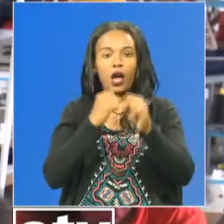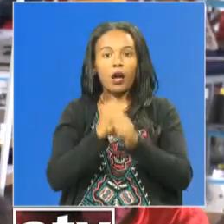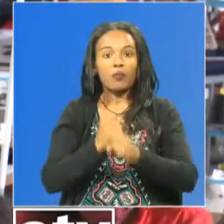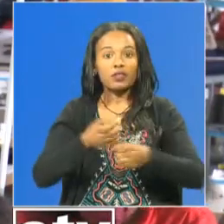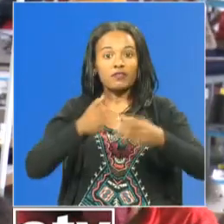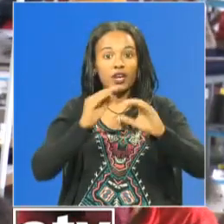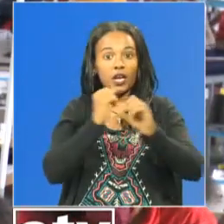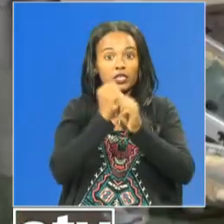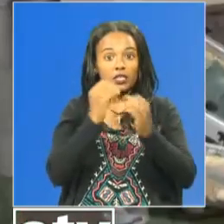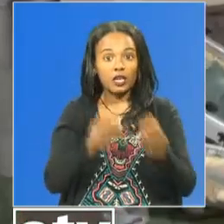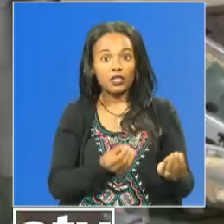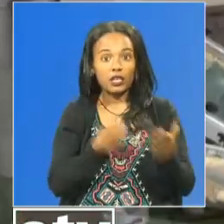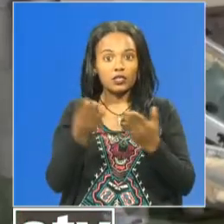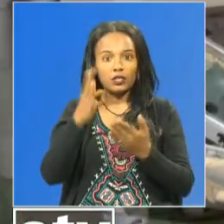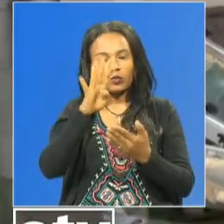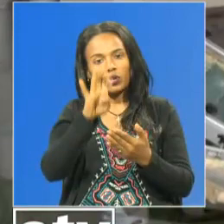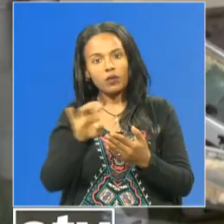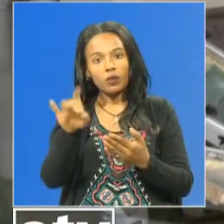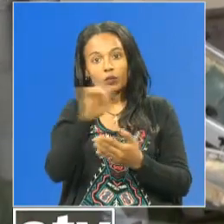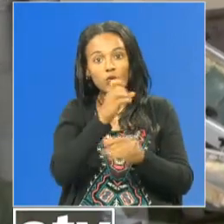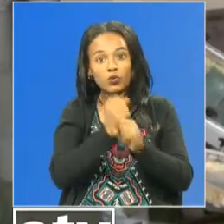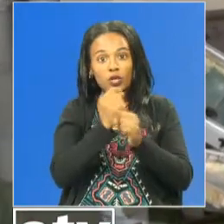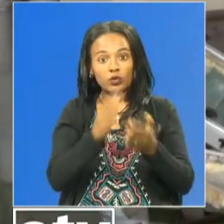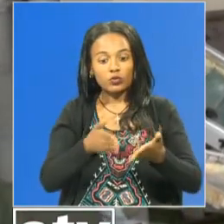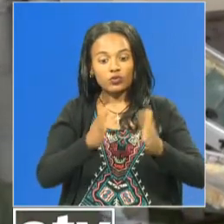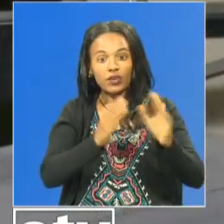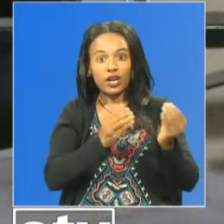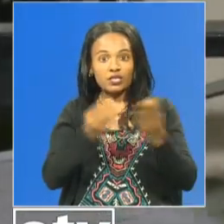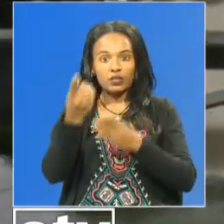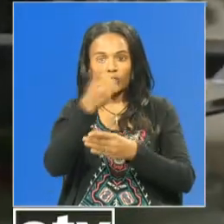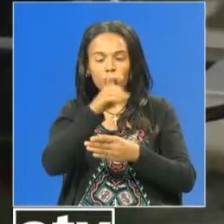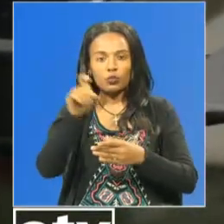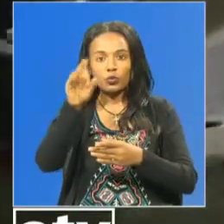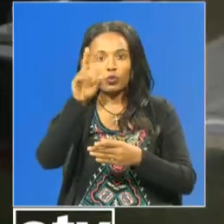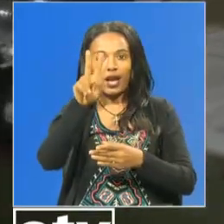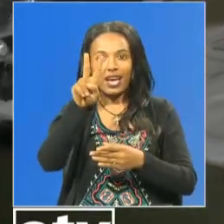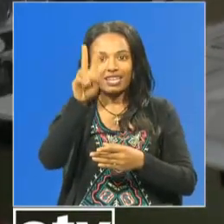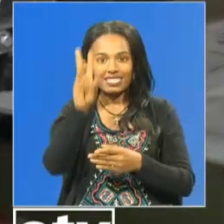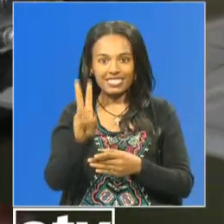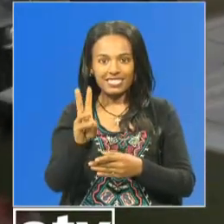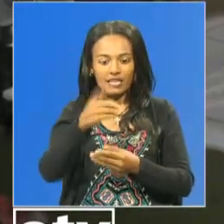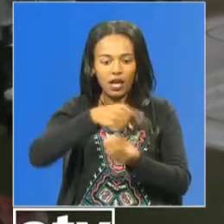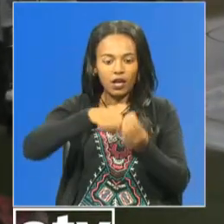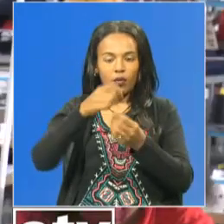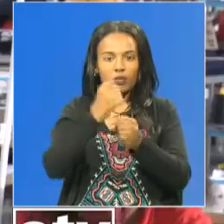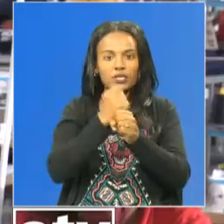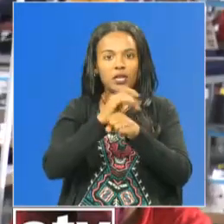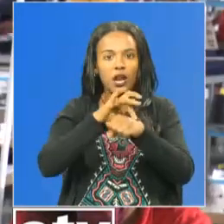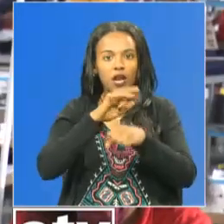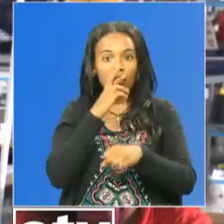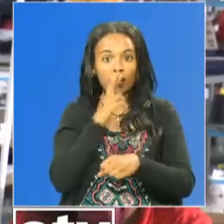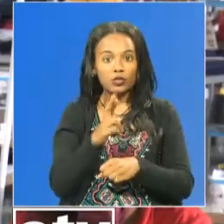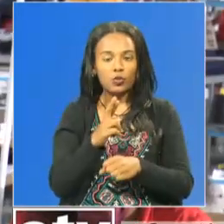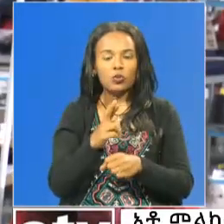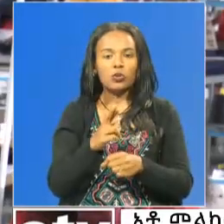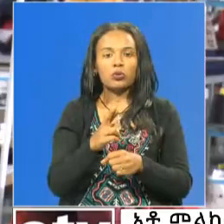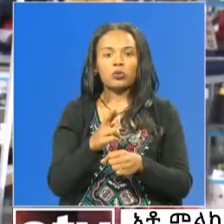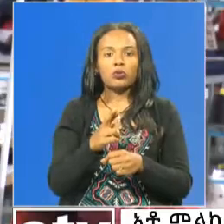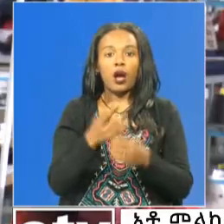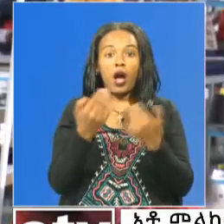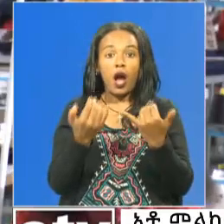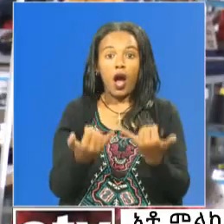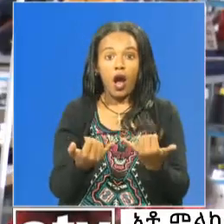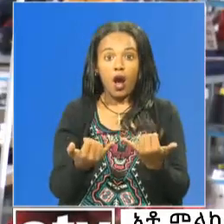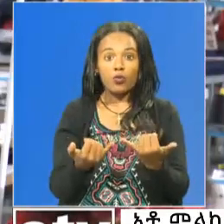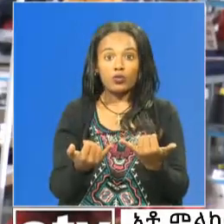ለሰራተኛ ሰጥተን ወደ 40 ምናምን የሚሆኑ ሰራተኞች ፍቃድ ሰጥተን ወደ 126 ሰራተኛ አካባቢ እዚህ ስራ ላይ ናቸው ያሉት። በእርግጥ ያው